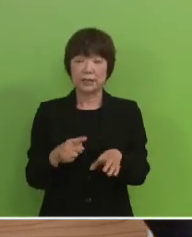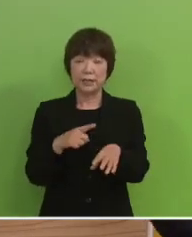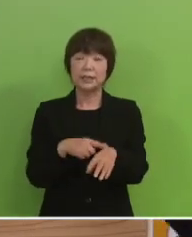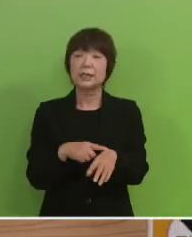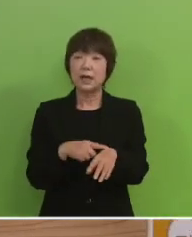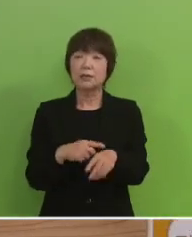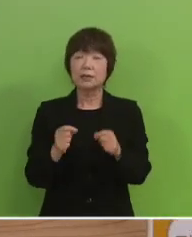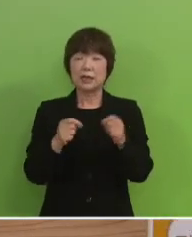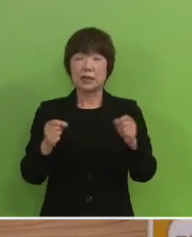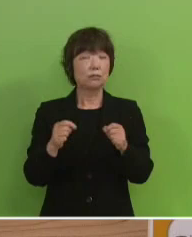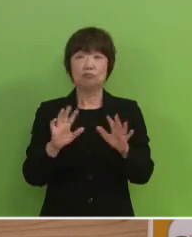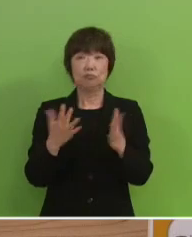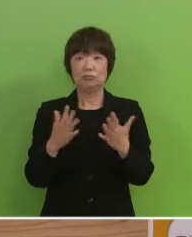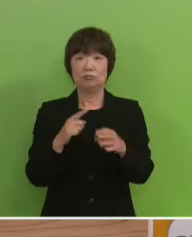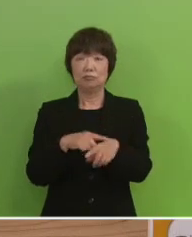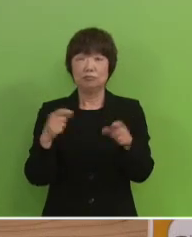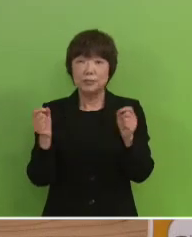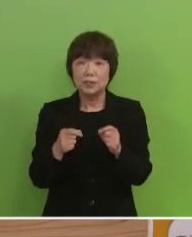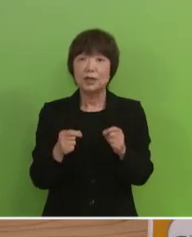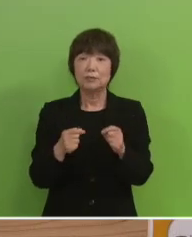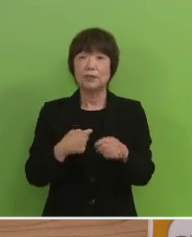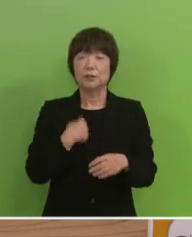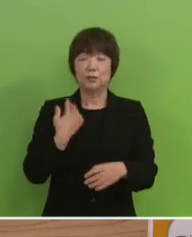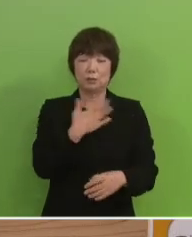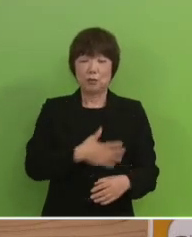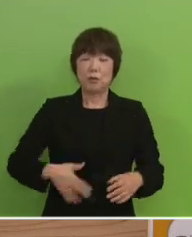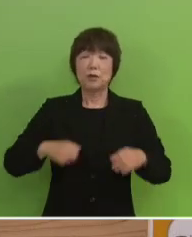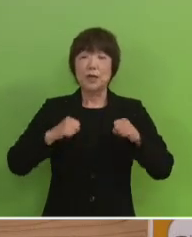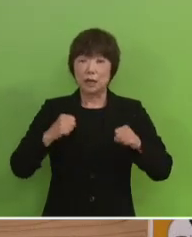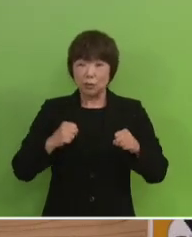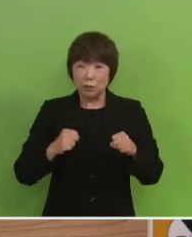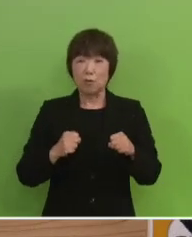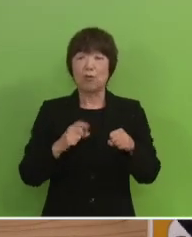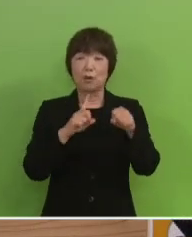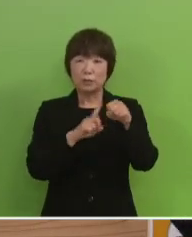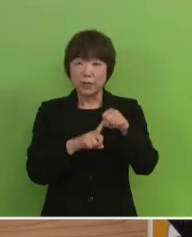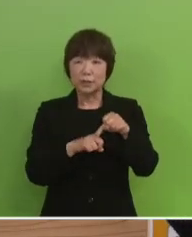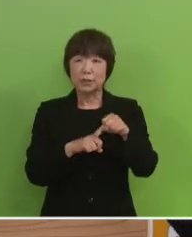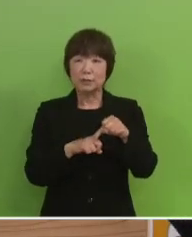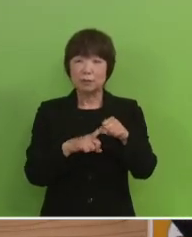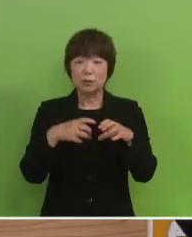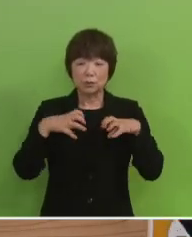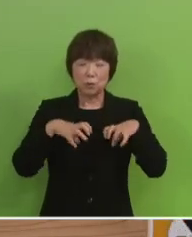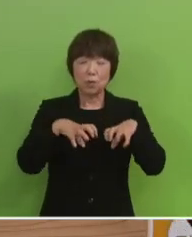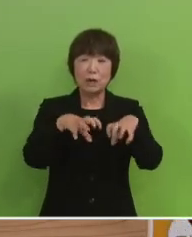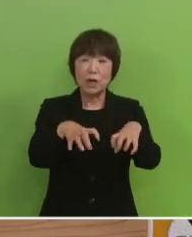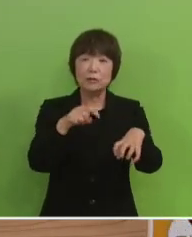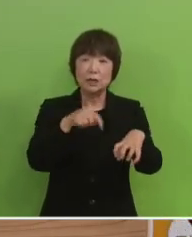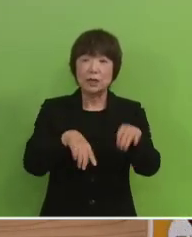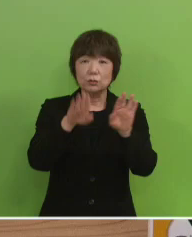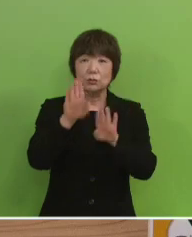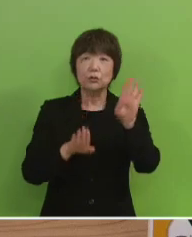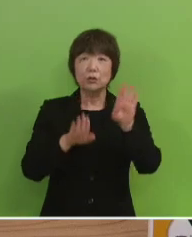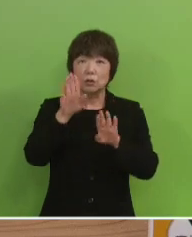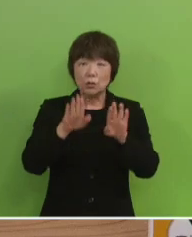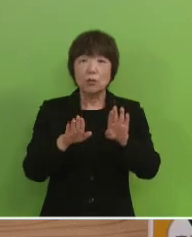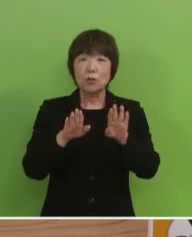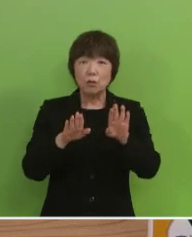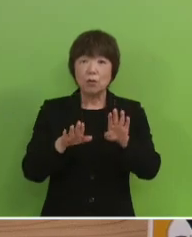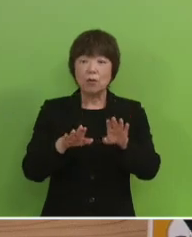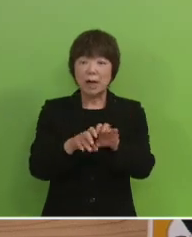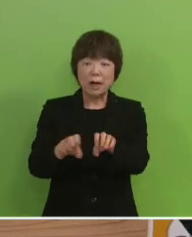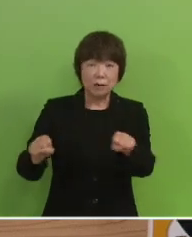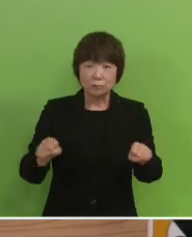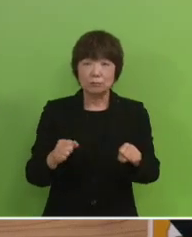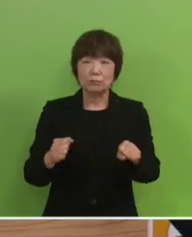はかからないのでご自身の健康のためにもそしてこの繁華街の状況全体状況を把握する